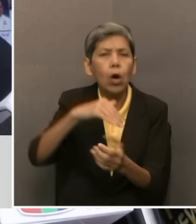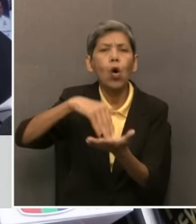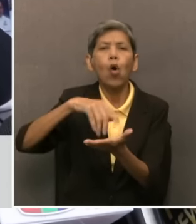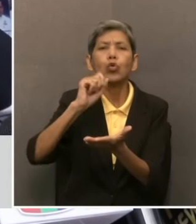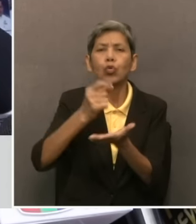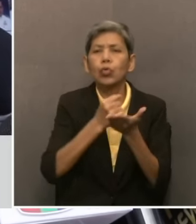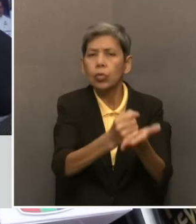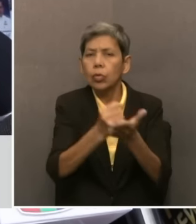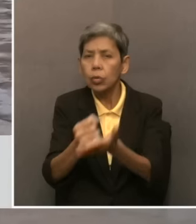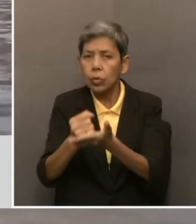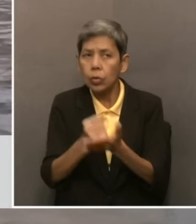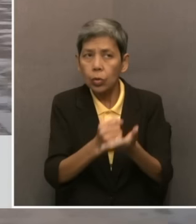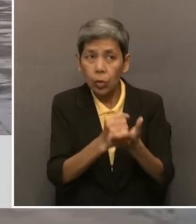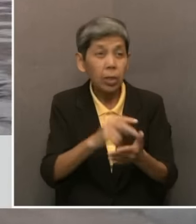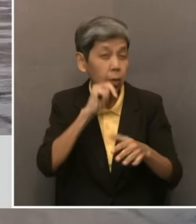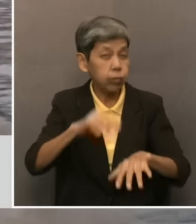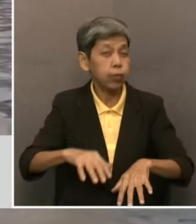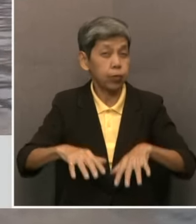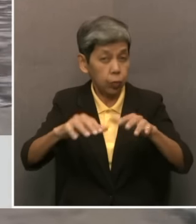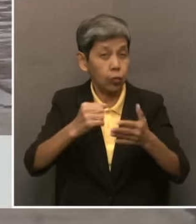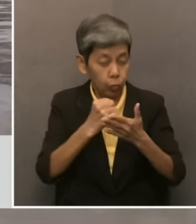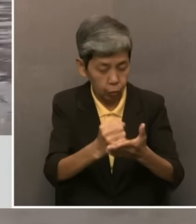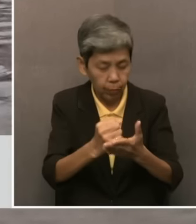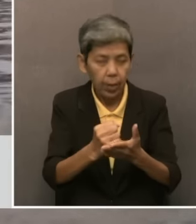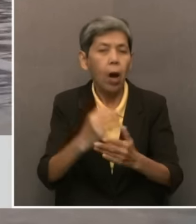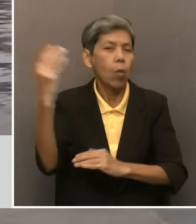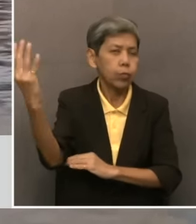การช่วยเหลือผู้ประสบอุทกภัยว